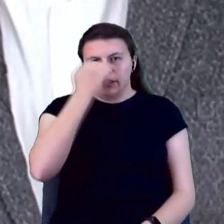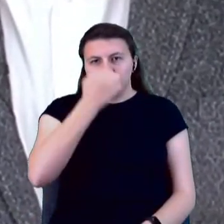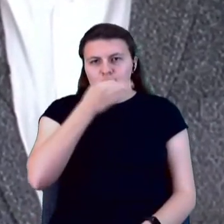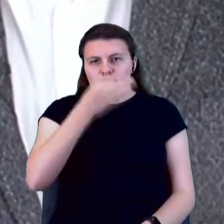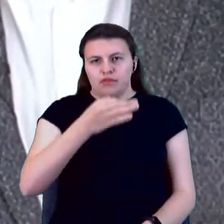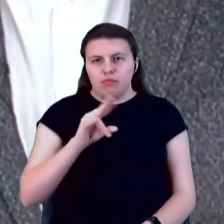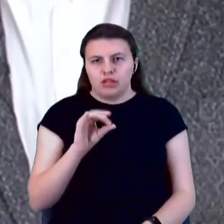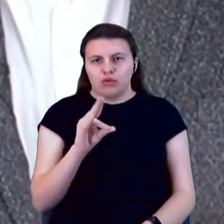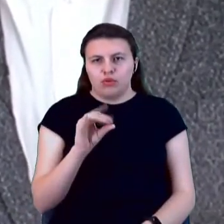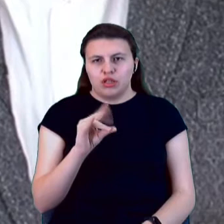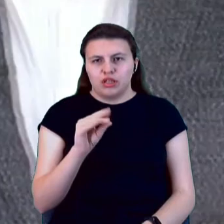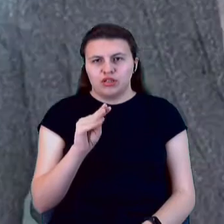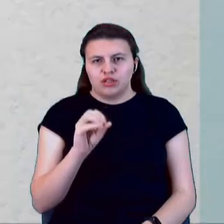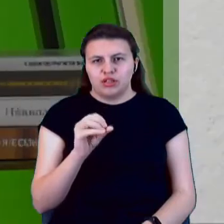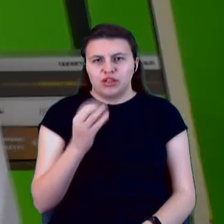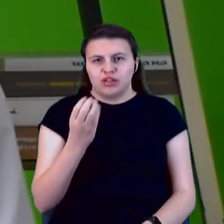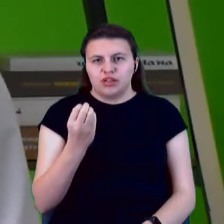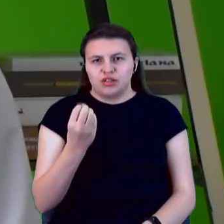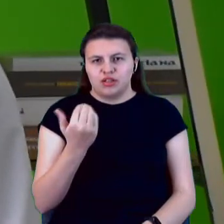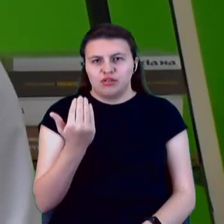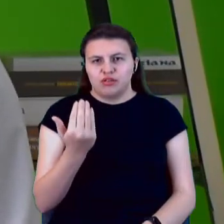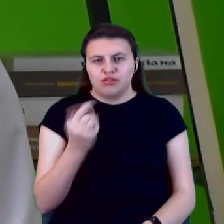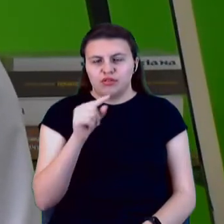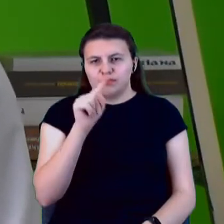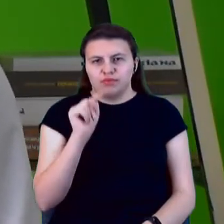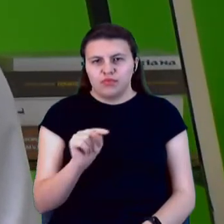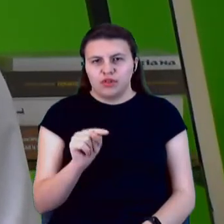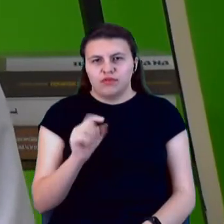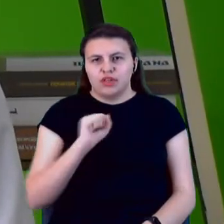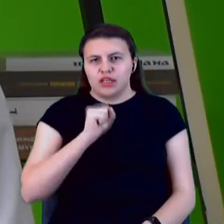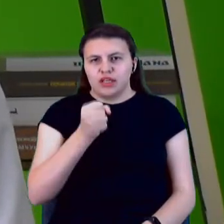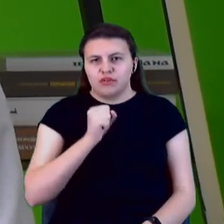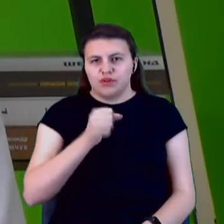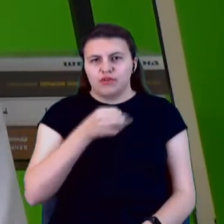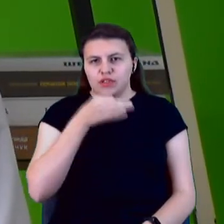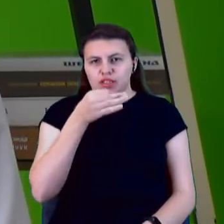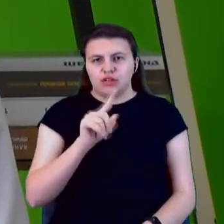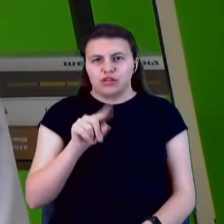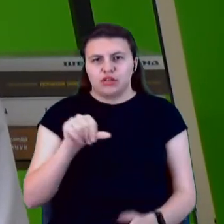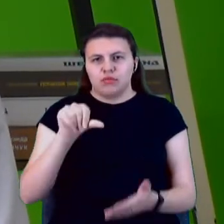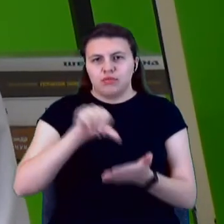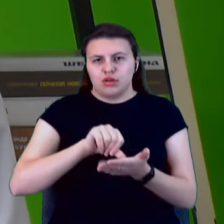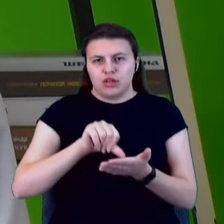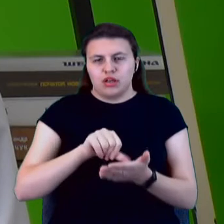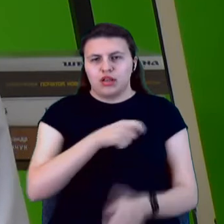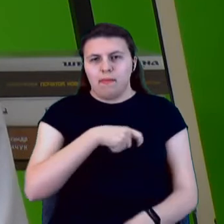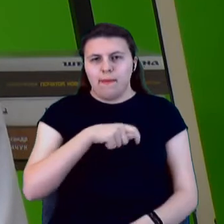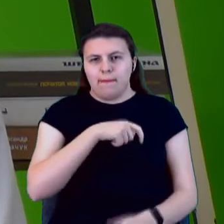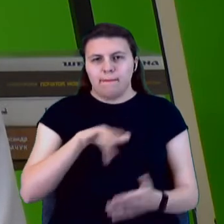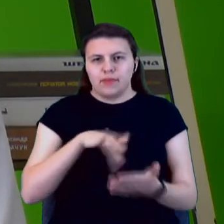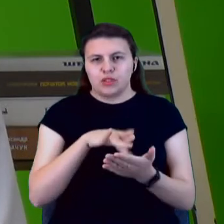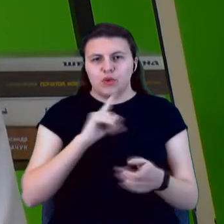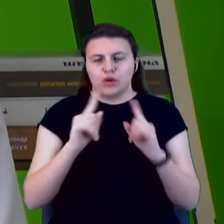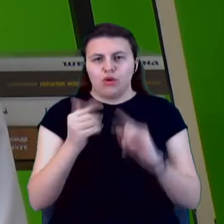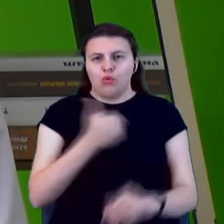вам. В інтерв'ю антикризовому медіа-центру ви сказали, що на посаді депутата міської ради хочете створити